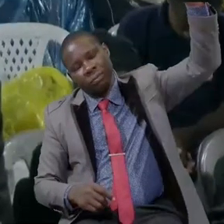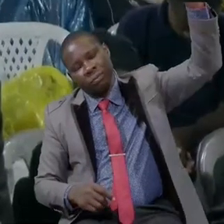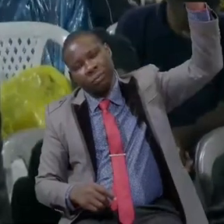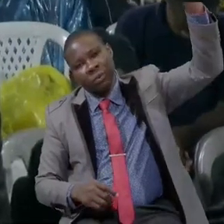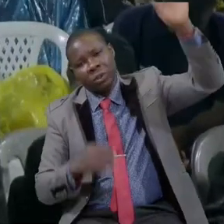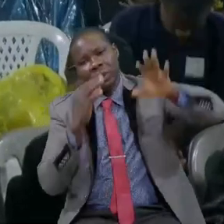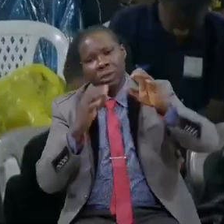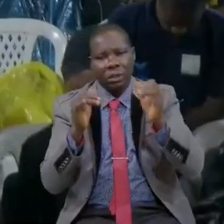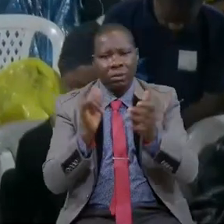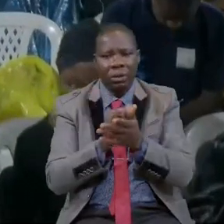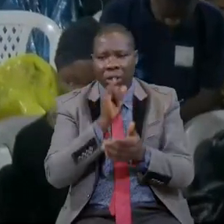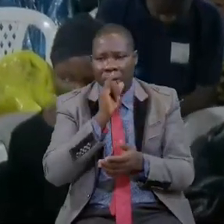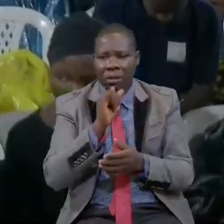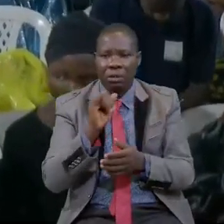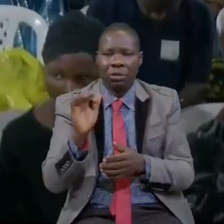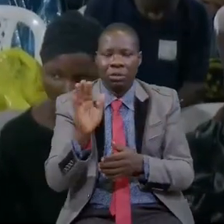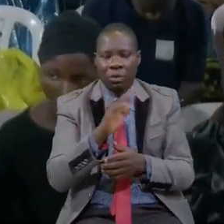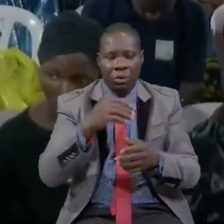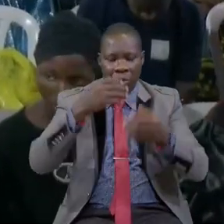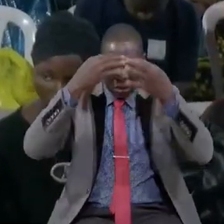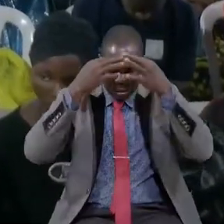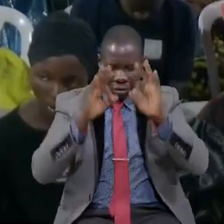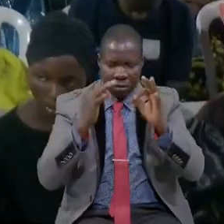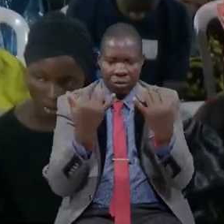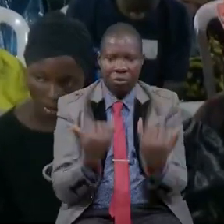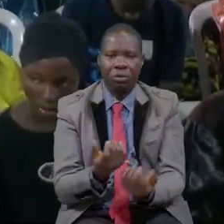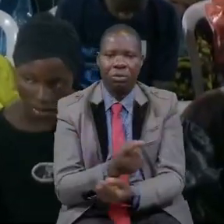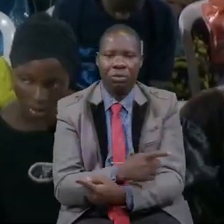Lève la main si c'est ton désir.